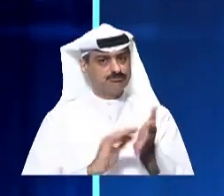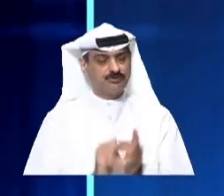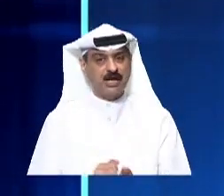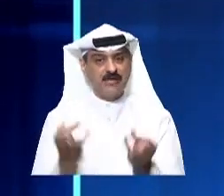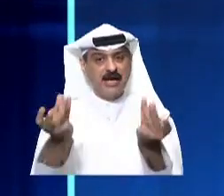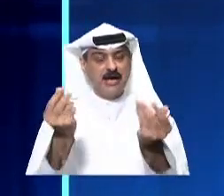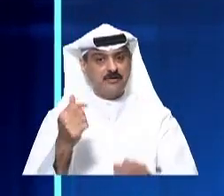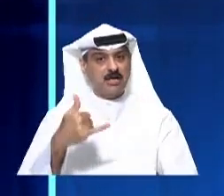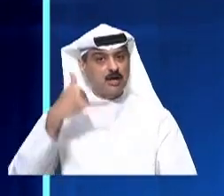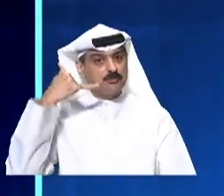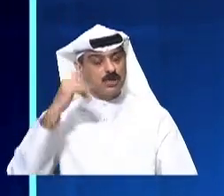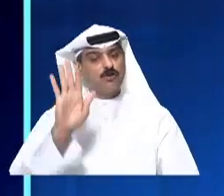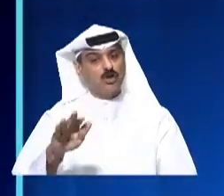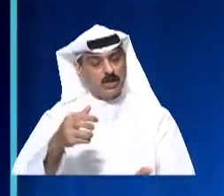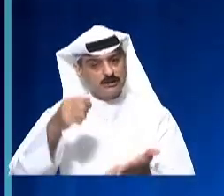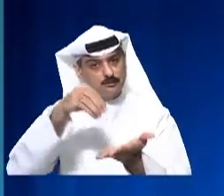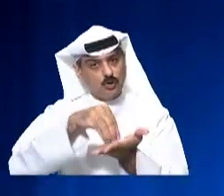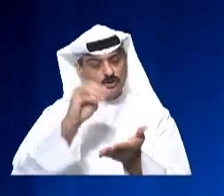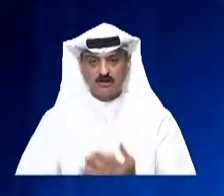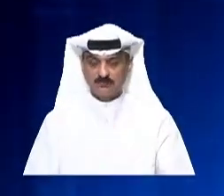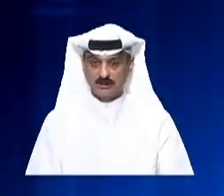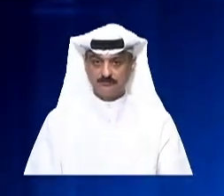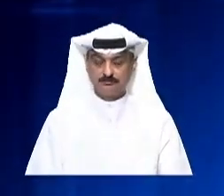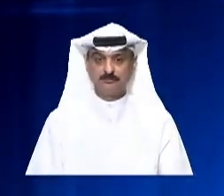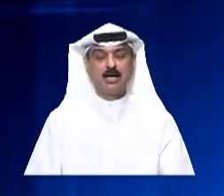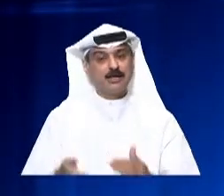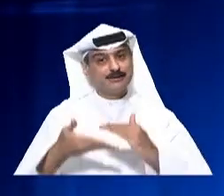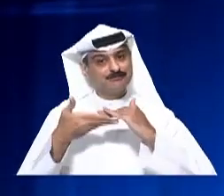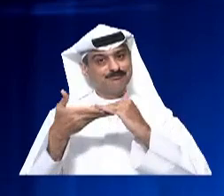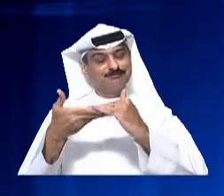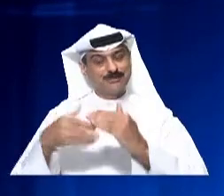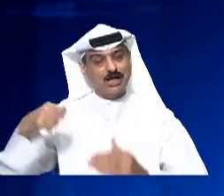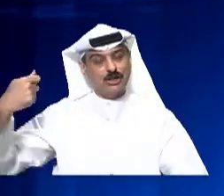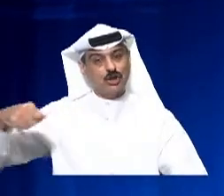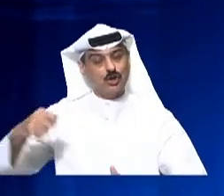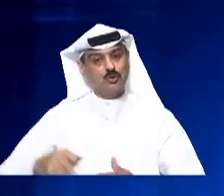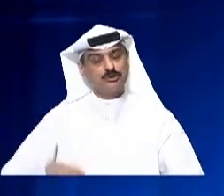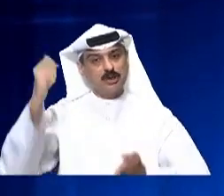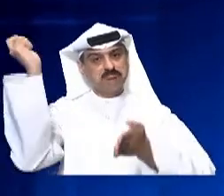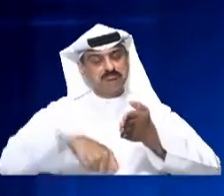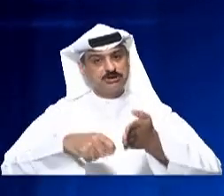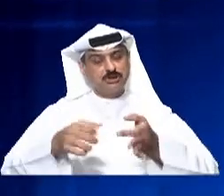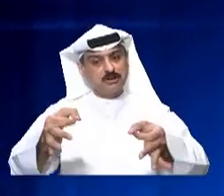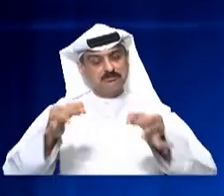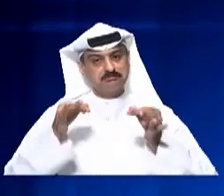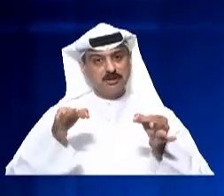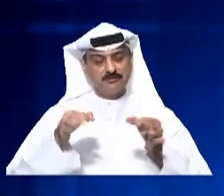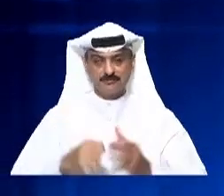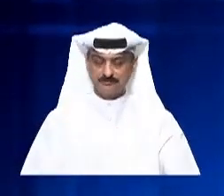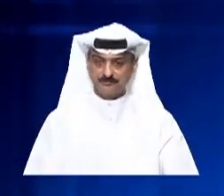وبعض المعلومات التي تساعد الوزارة في اتخاذ الإجراءات اللازمة.